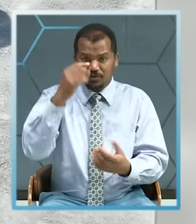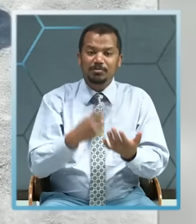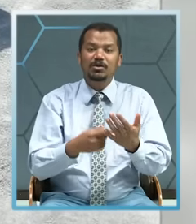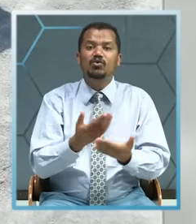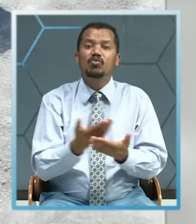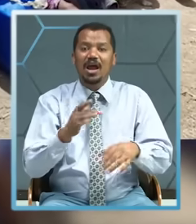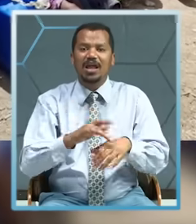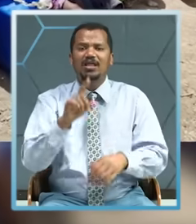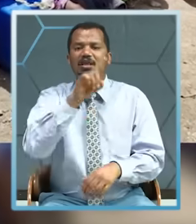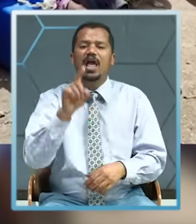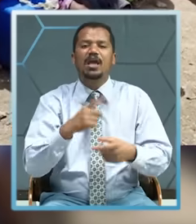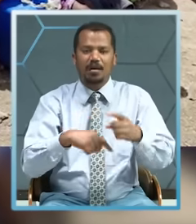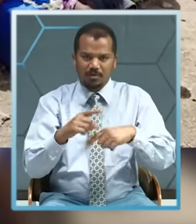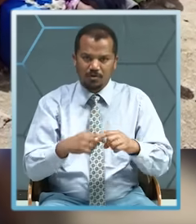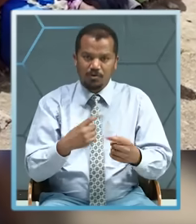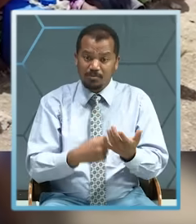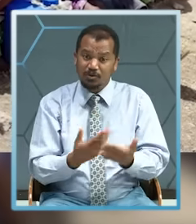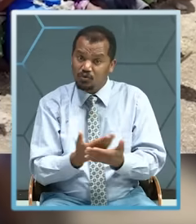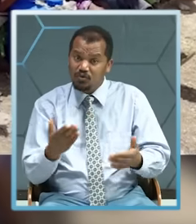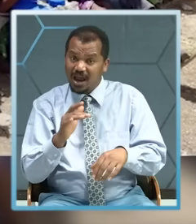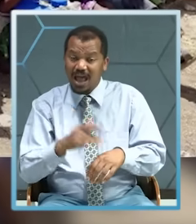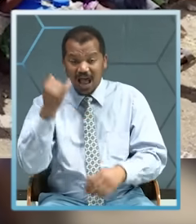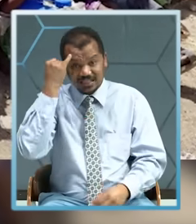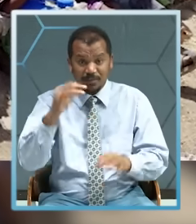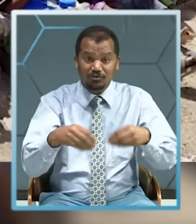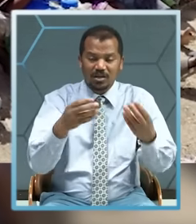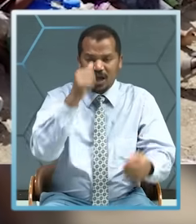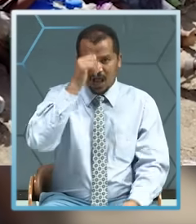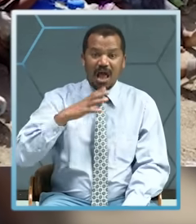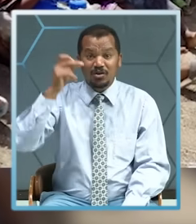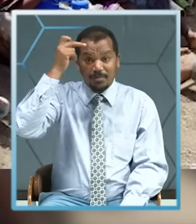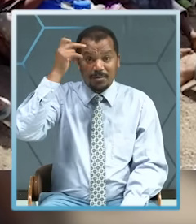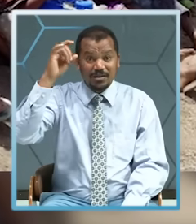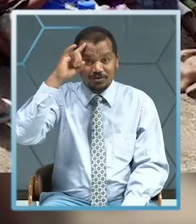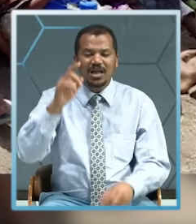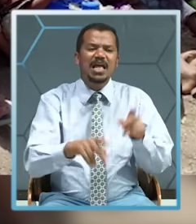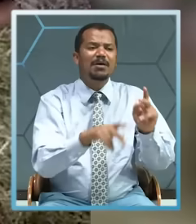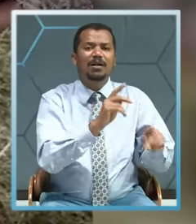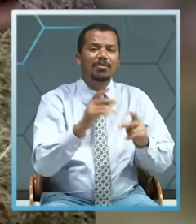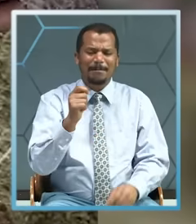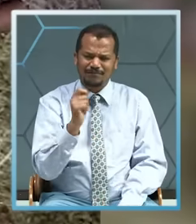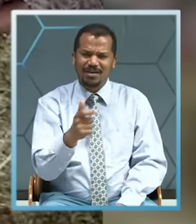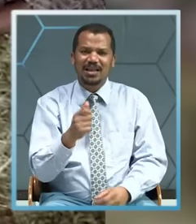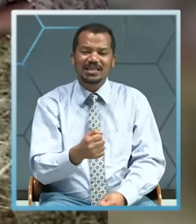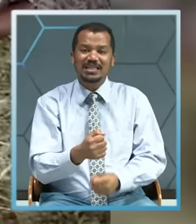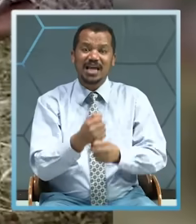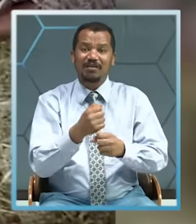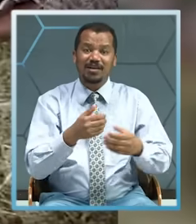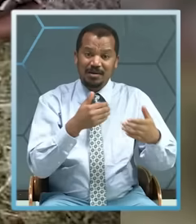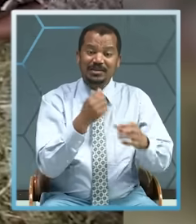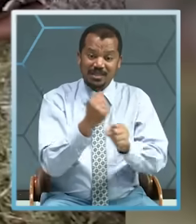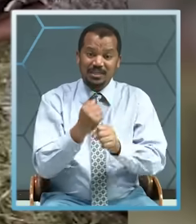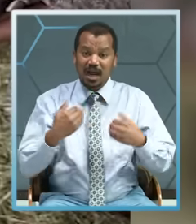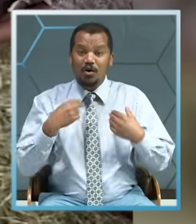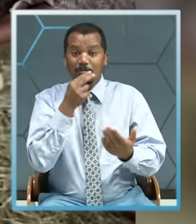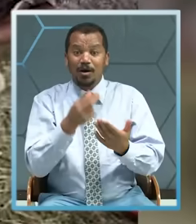በርካታ ሰዎች በዚህ ጉዳይ ላይ ጥያቄ ያነሳሉ። በዚህ ጉዳይ ላይ ሐሳባቸውን የሰጡን አቶ ደበበ ዘውዴ ህብረተሰቡ በአፋጣኝ ድጋፍ